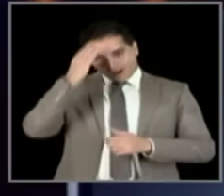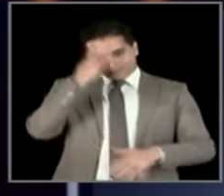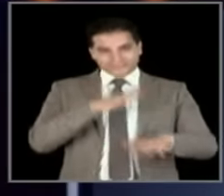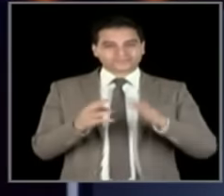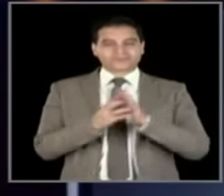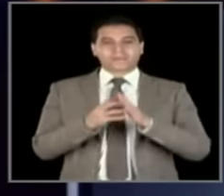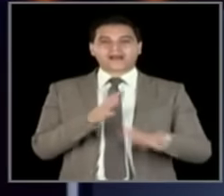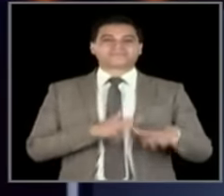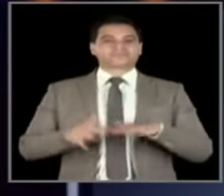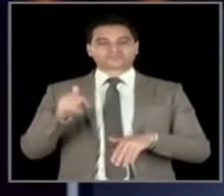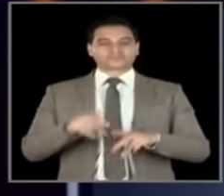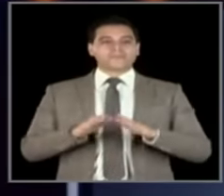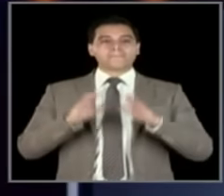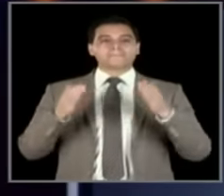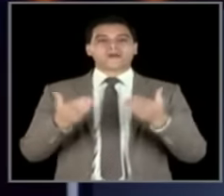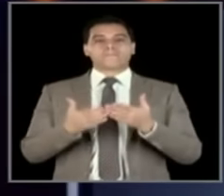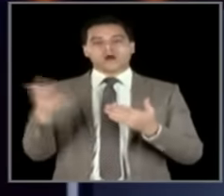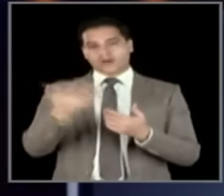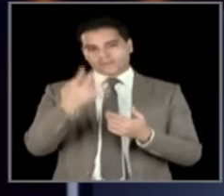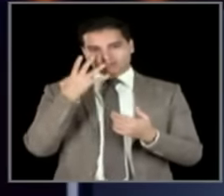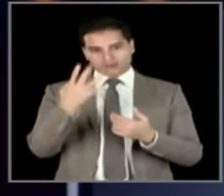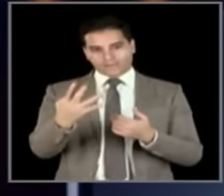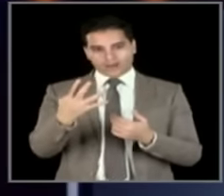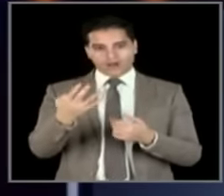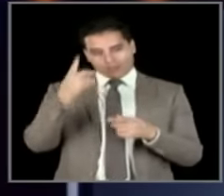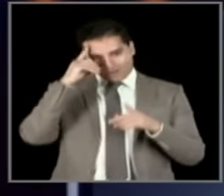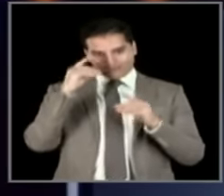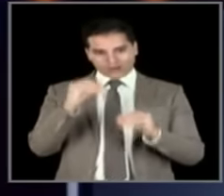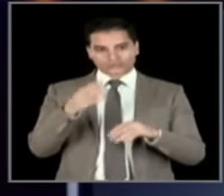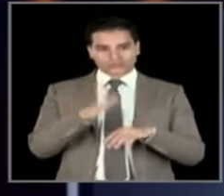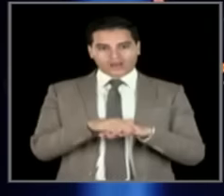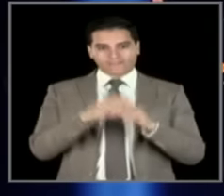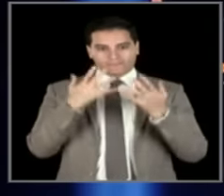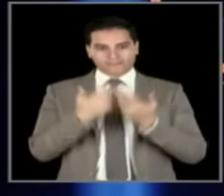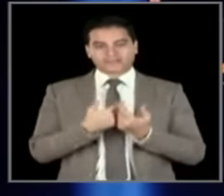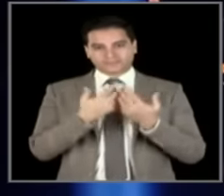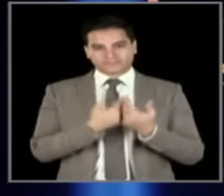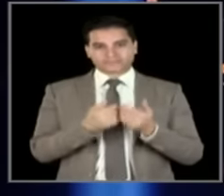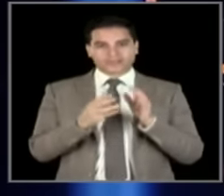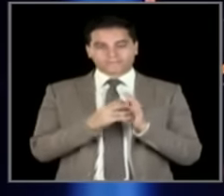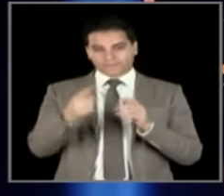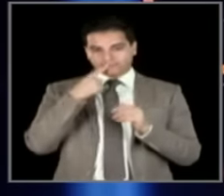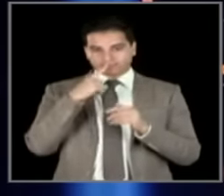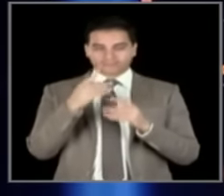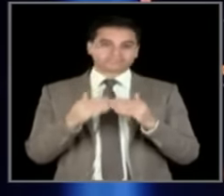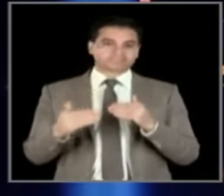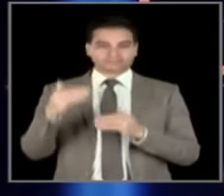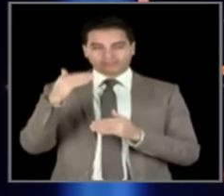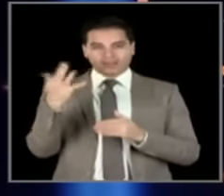عباقرة الجامعات المجموعة الرابعة، وهفكركم بالنتيجة. جامعة اسكندرية